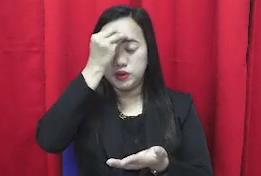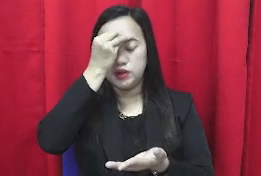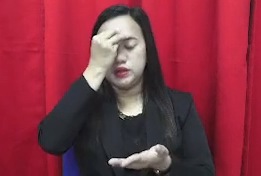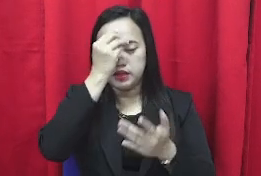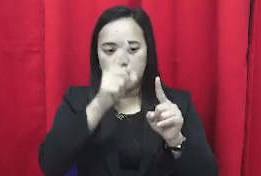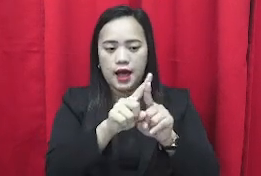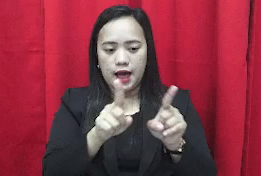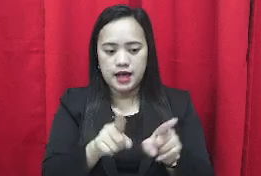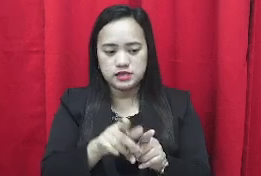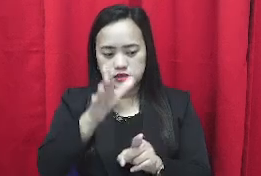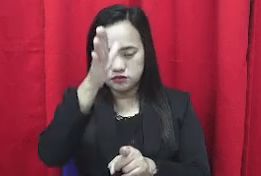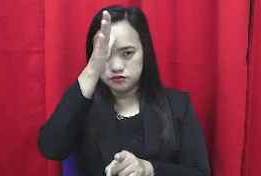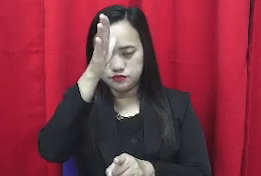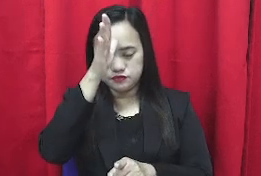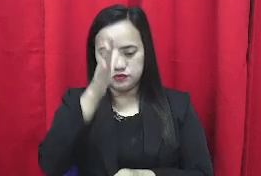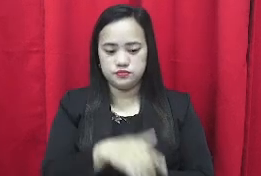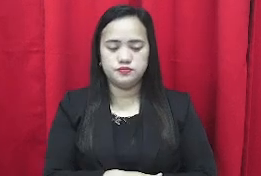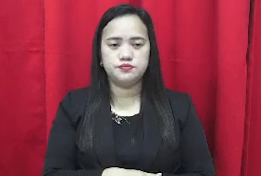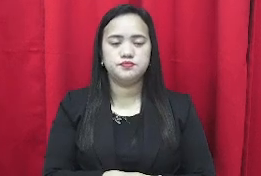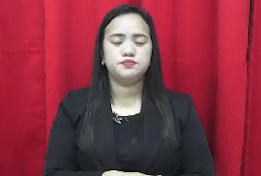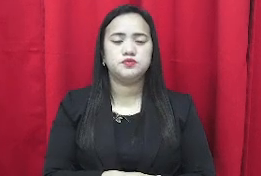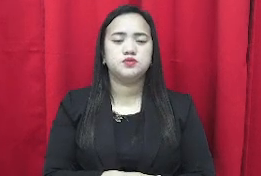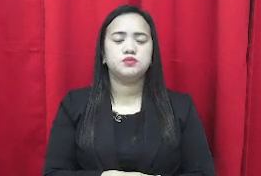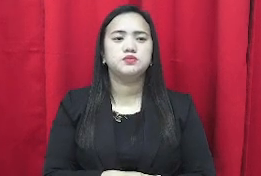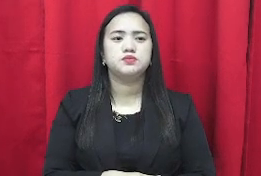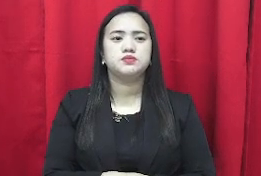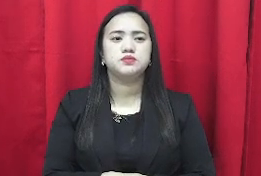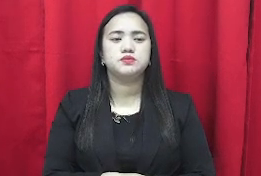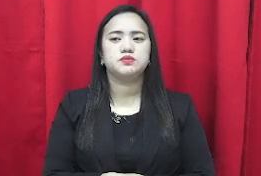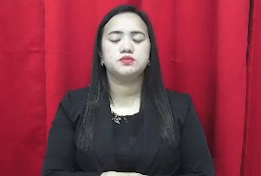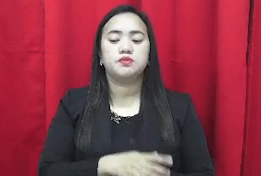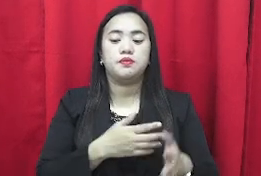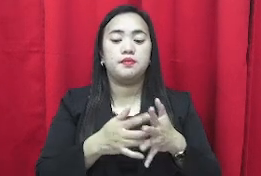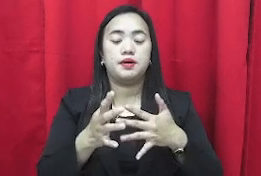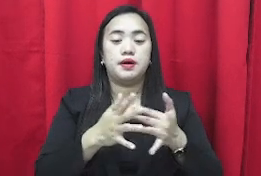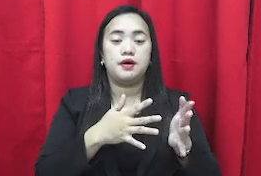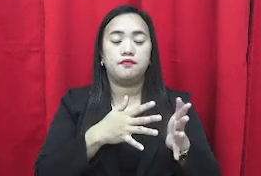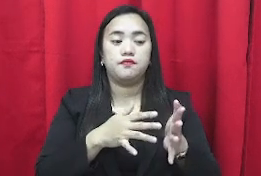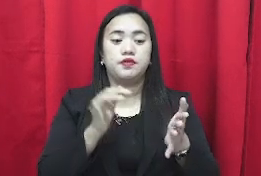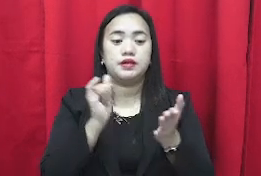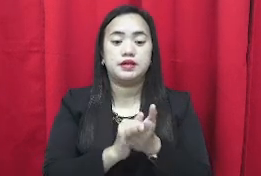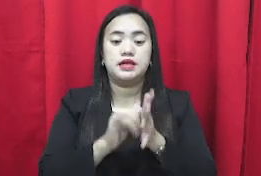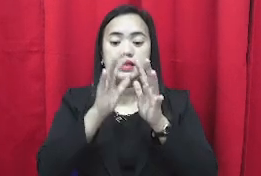tatay sabi ko anoang meron na pupwede pang